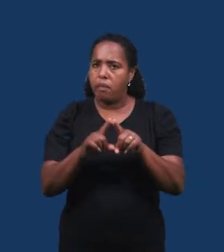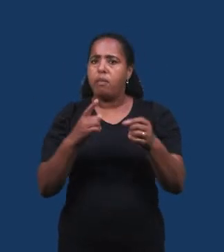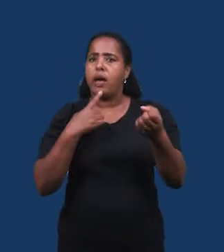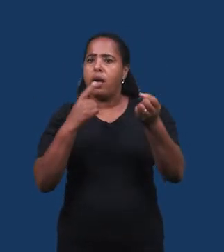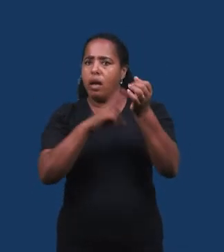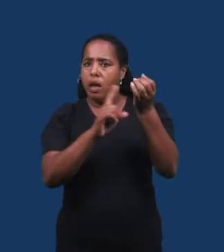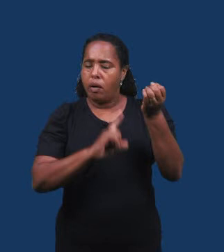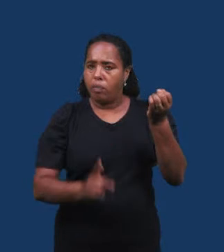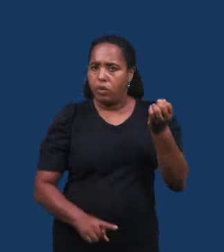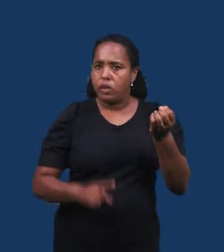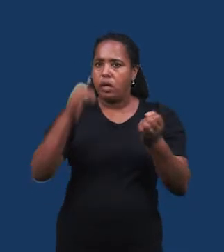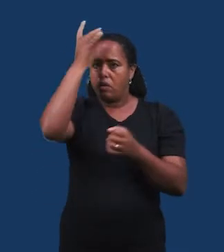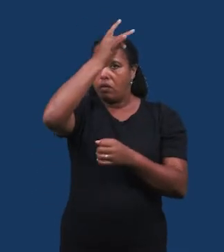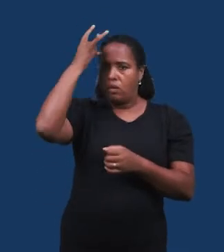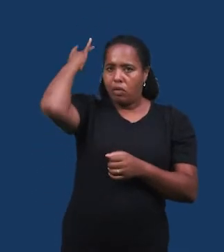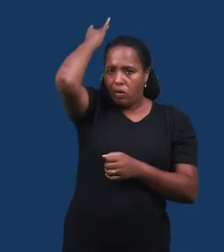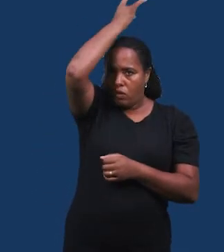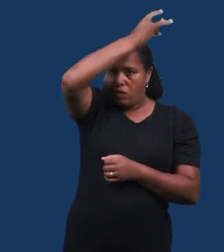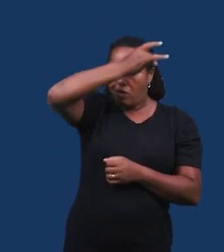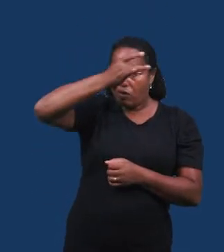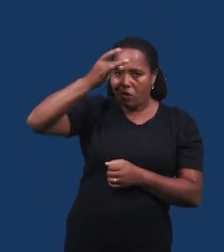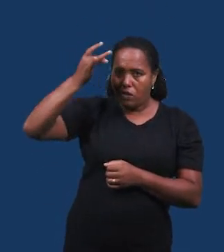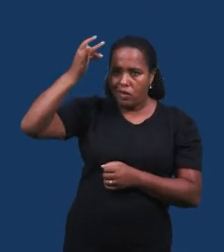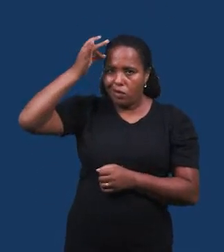l'eau, mais pour l'eau et pour